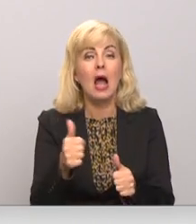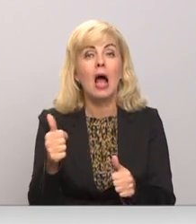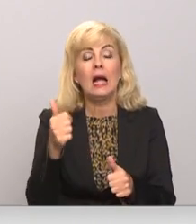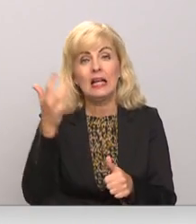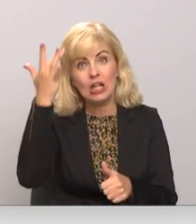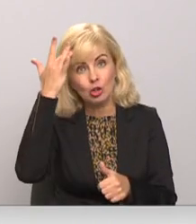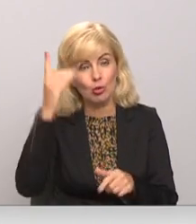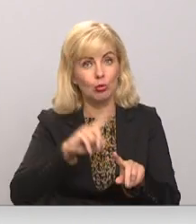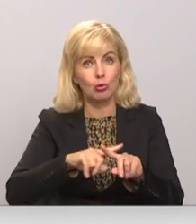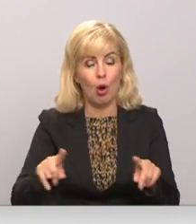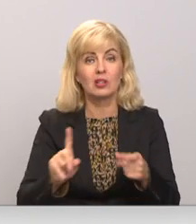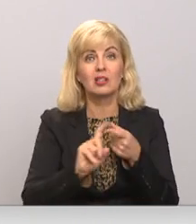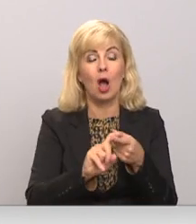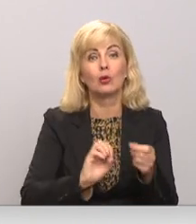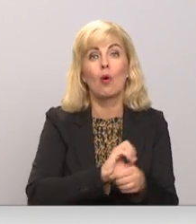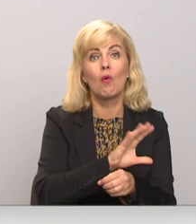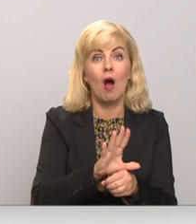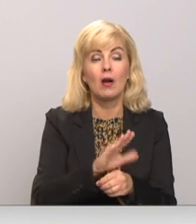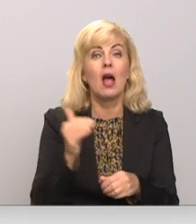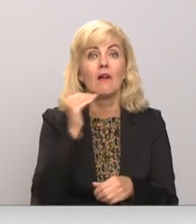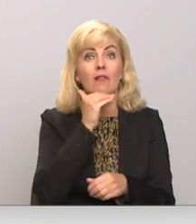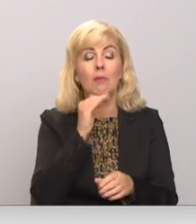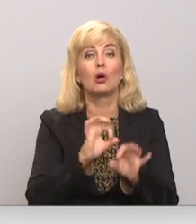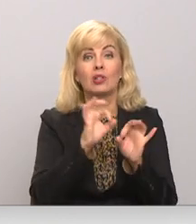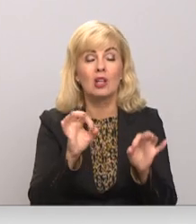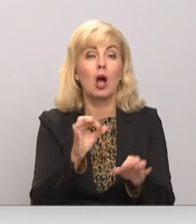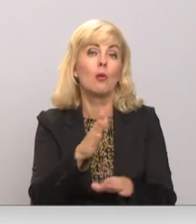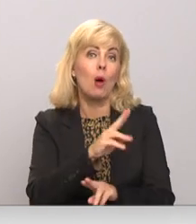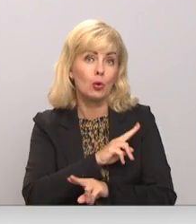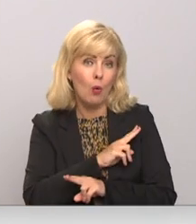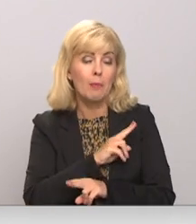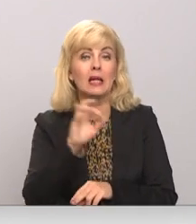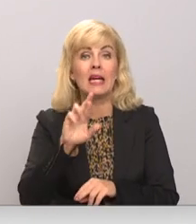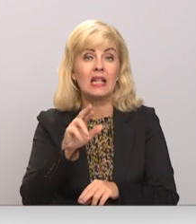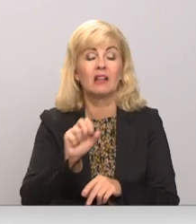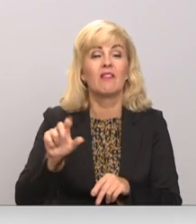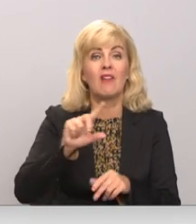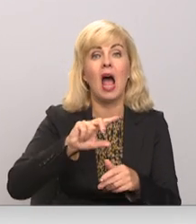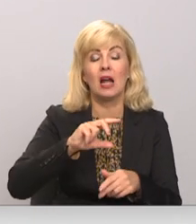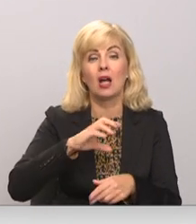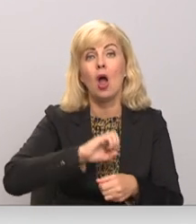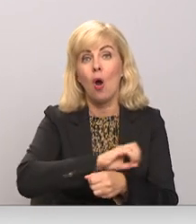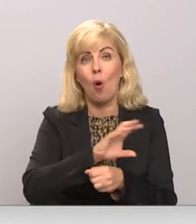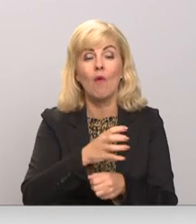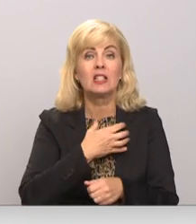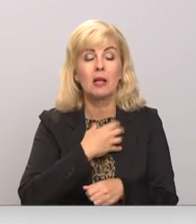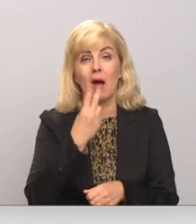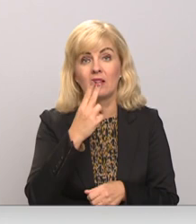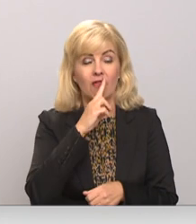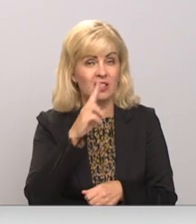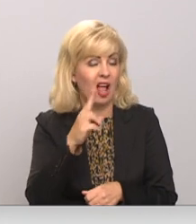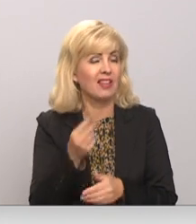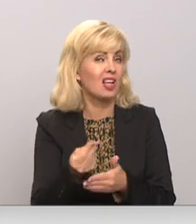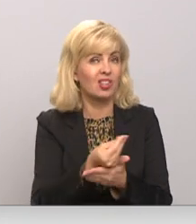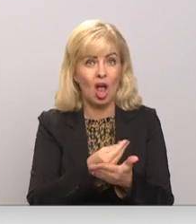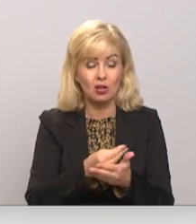insults uzreiz sakarā to Covid, un viņš februāru sākumā nomira. Ingrīda, kā jau vairums ar Covid-19 slimoja divas nedēļas, bet tas